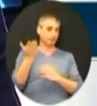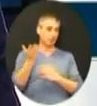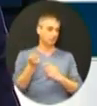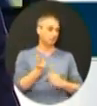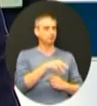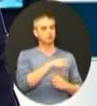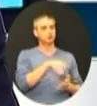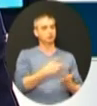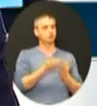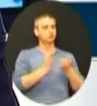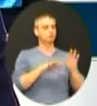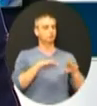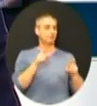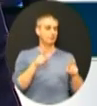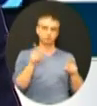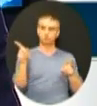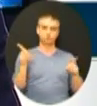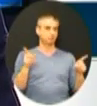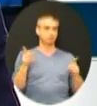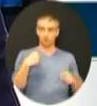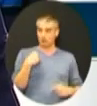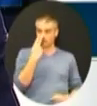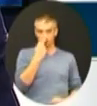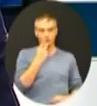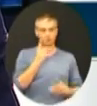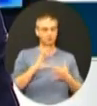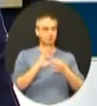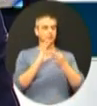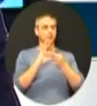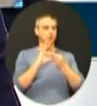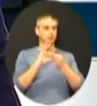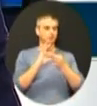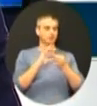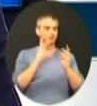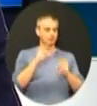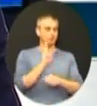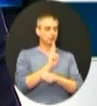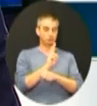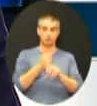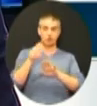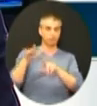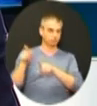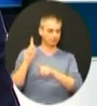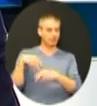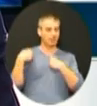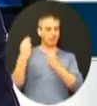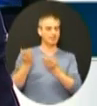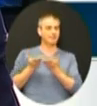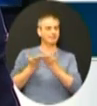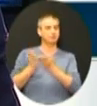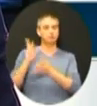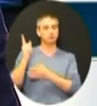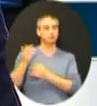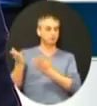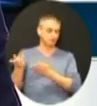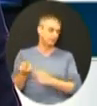והשני זה היועץ המשפטי לממשלה והוא בעצם אני רואה בזה חוליית הקשר שצריכה לשמור על ראש הממשלה שצריכה לתת לו את הסיוע לכל